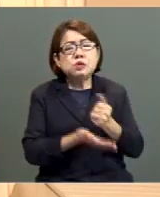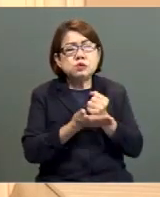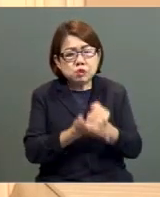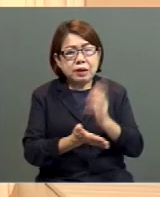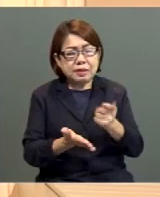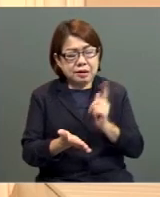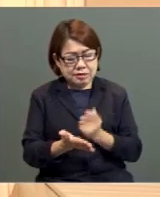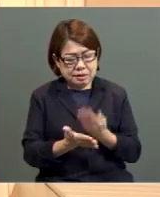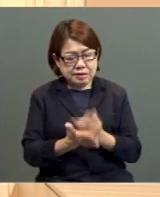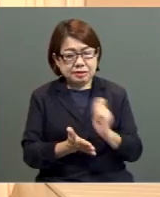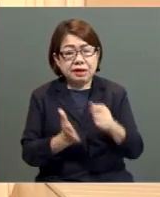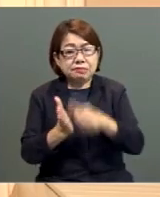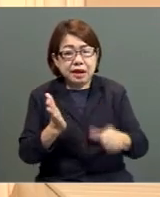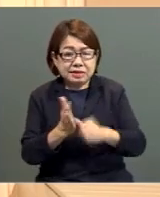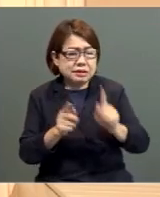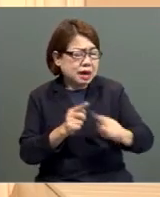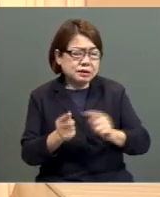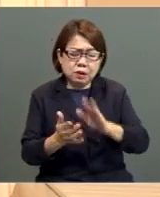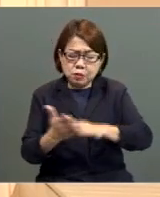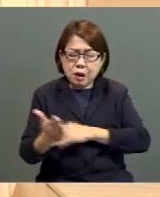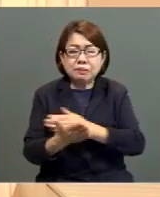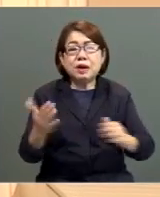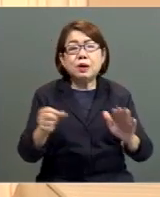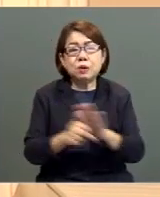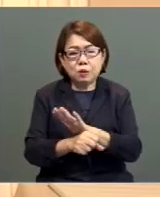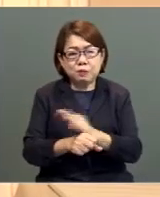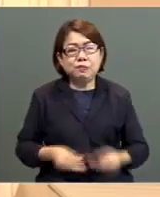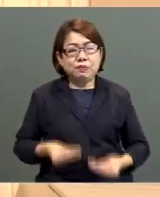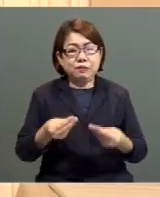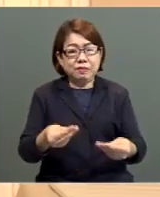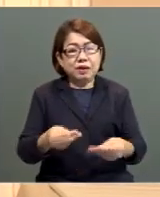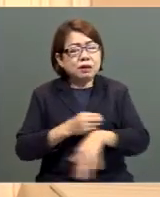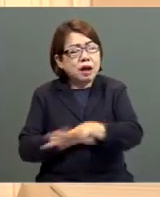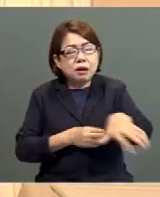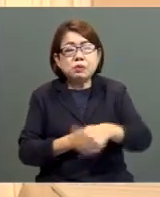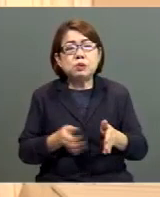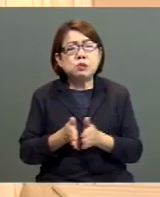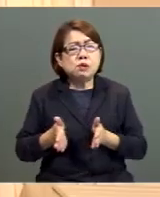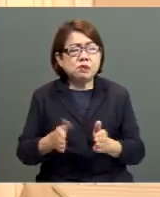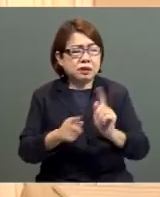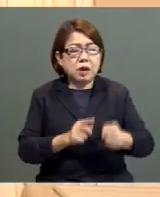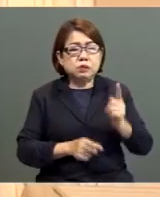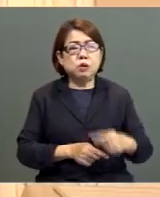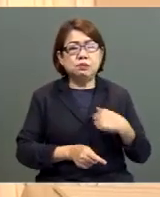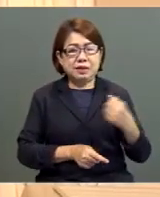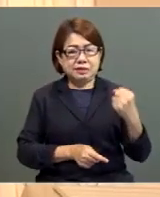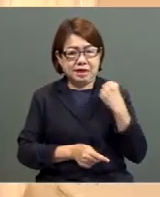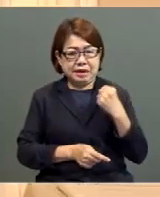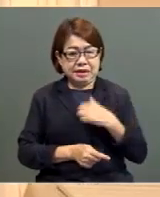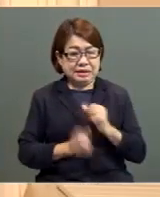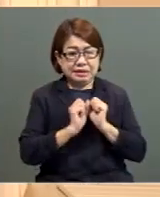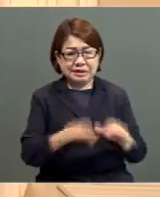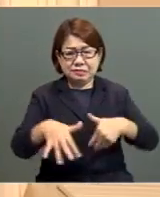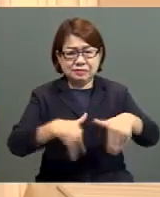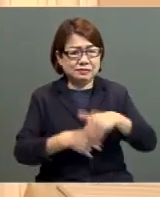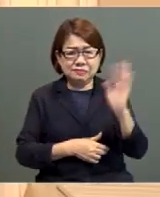และด้วยการเงินอีกหลายมาตรการเพื่อทำให้ทุกคนทุกฝ่ายมั่นใจได้ว่าเราไม่ทิ้งกัน